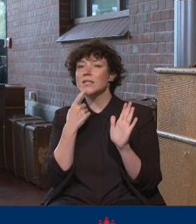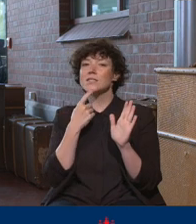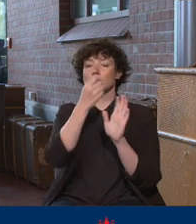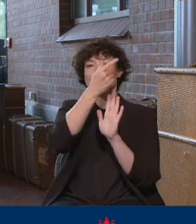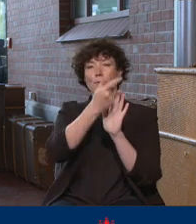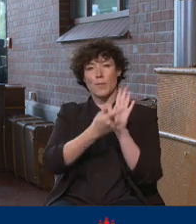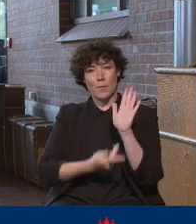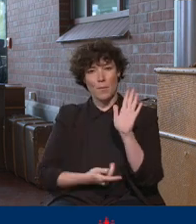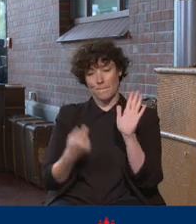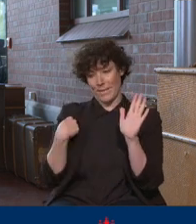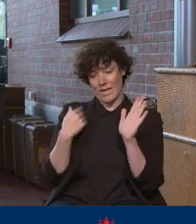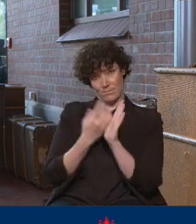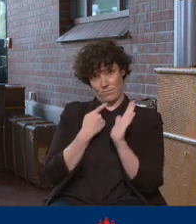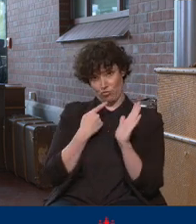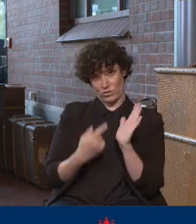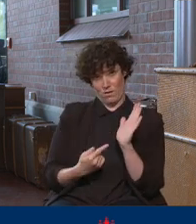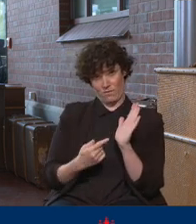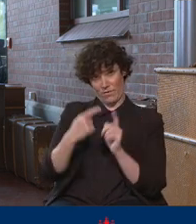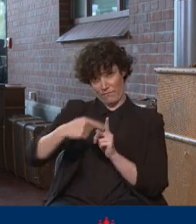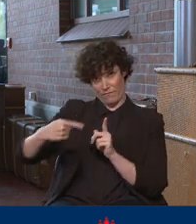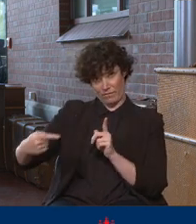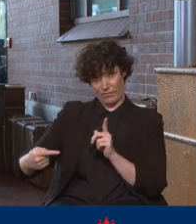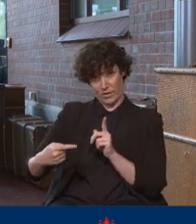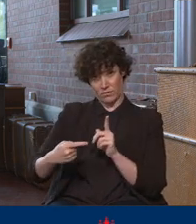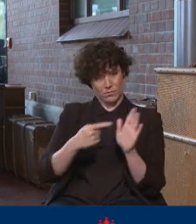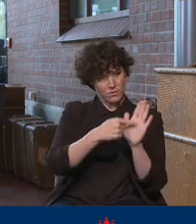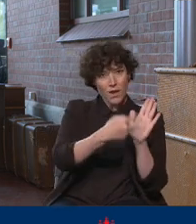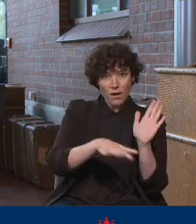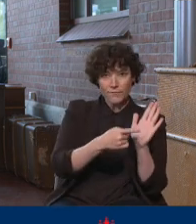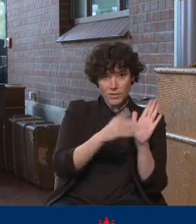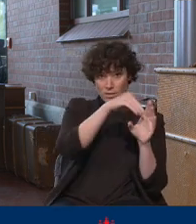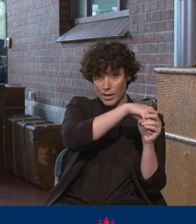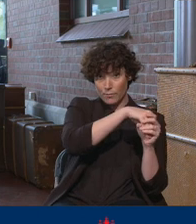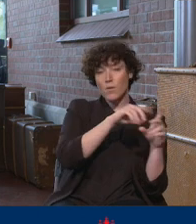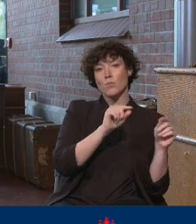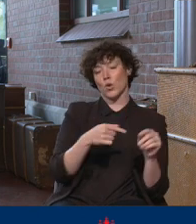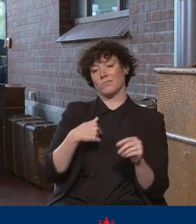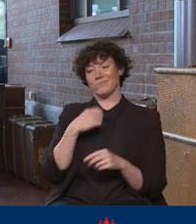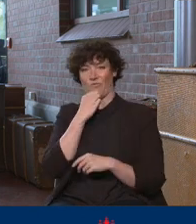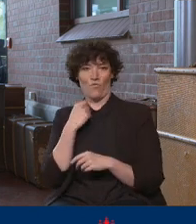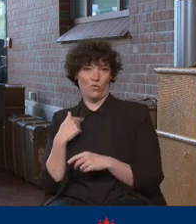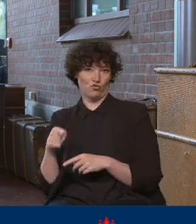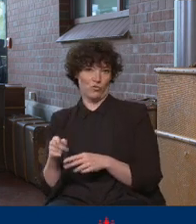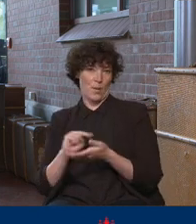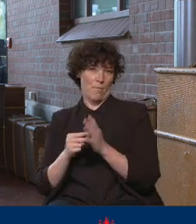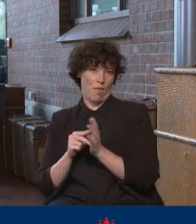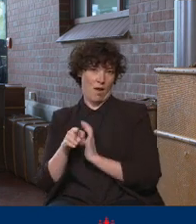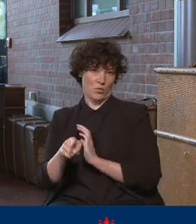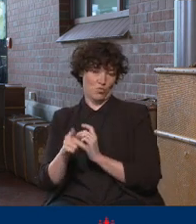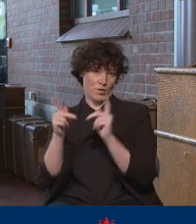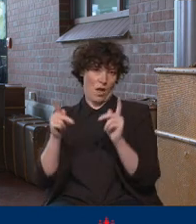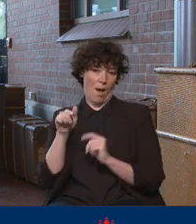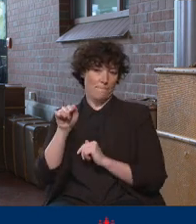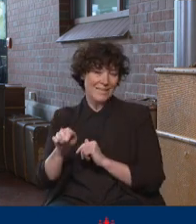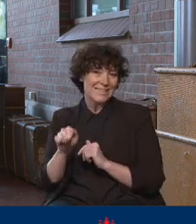dass sie noch fehlen dort haben wir sie vorgefunden insofern würde ich mir eigentlich wünschen dass die planung im rahmen